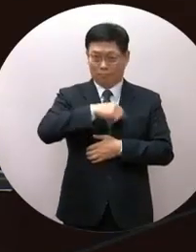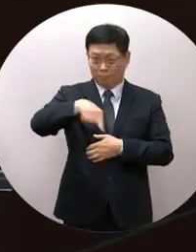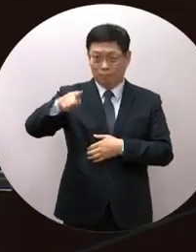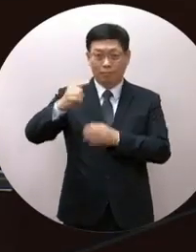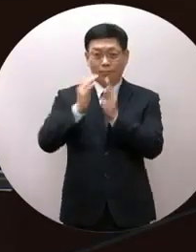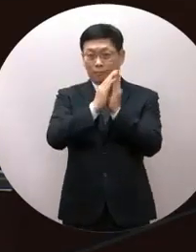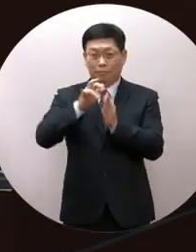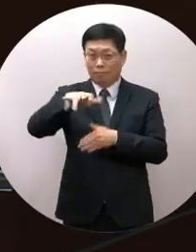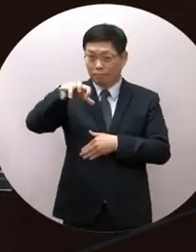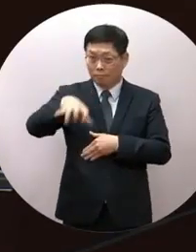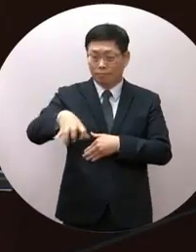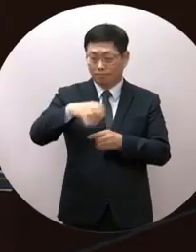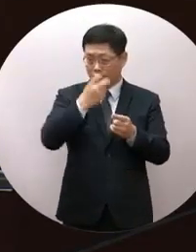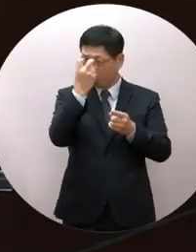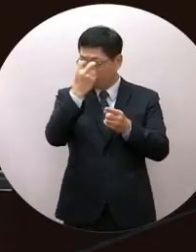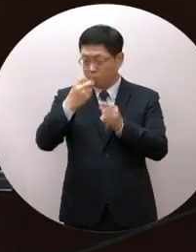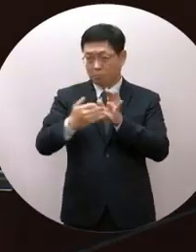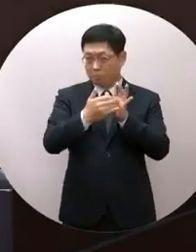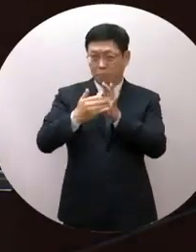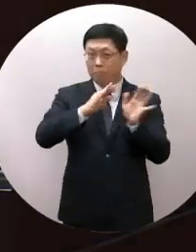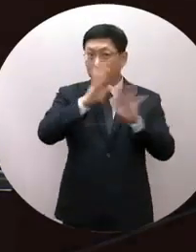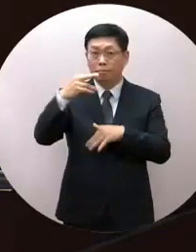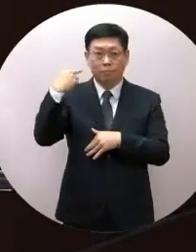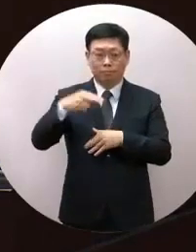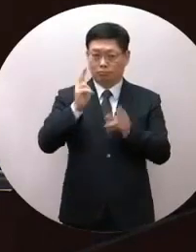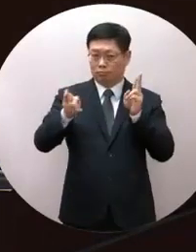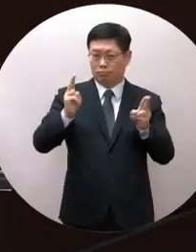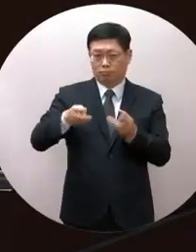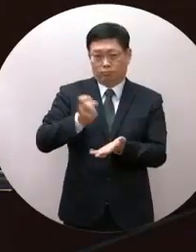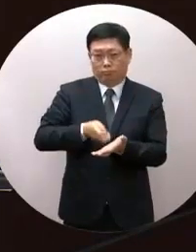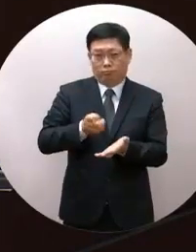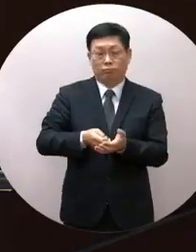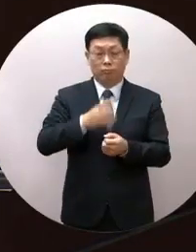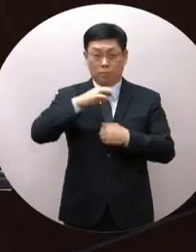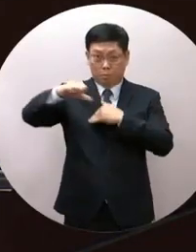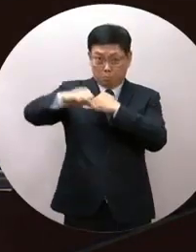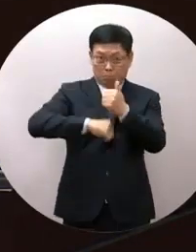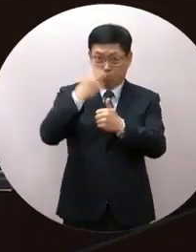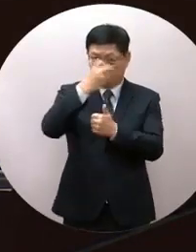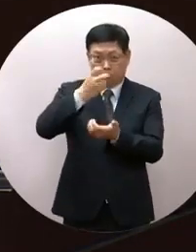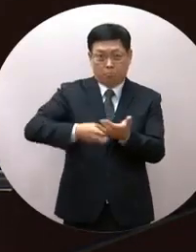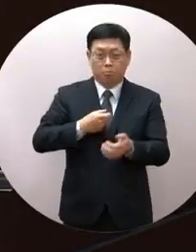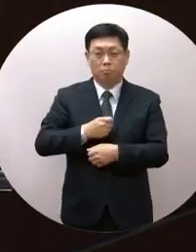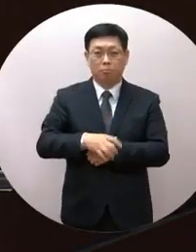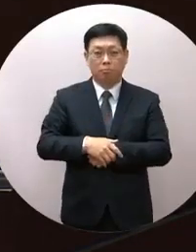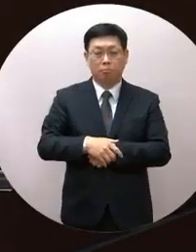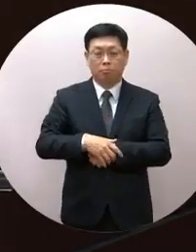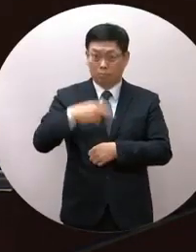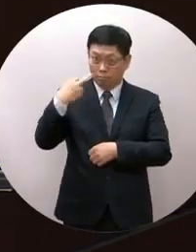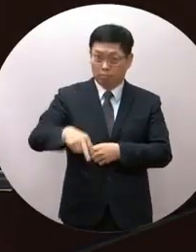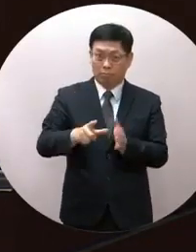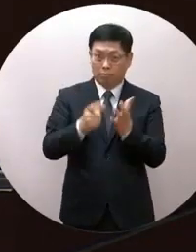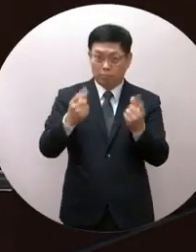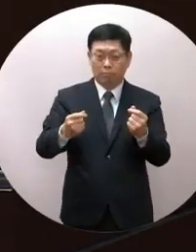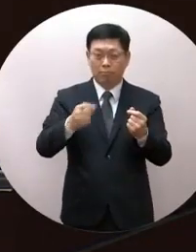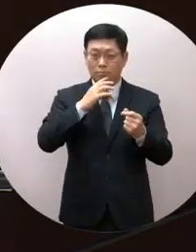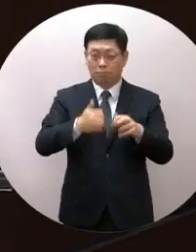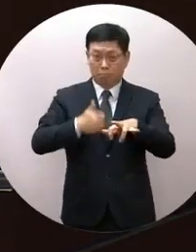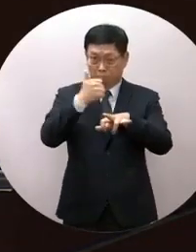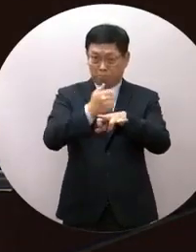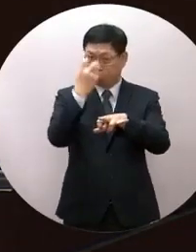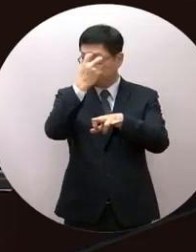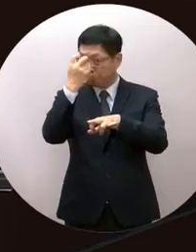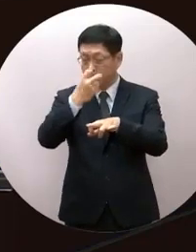场视察防疫情形，并要求落实入境检疫工作。同一天，借由登机